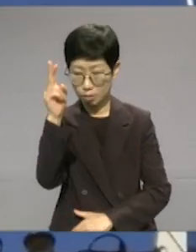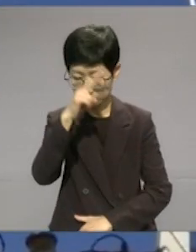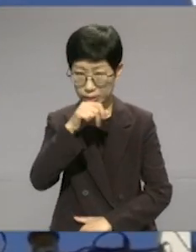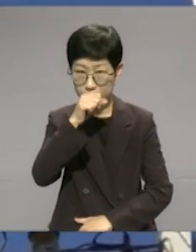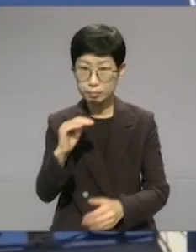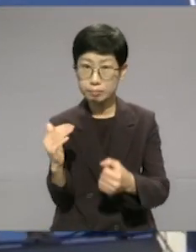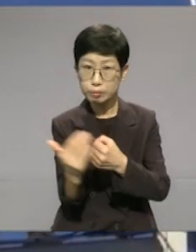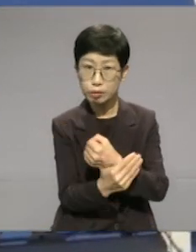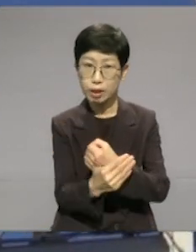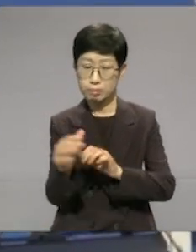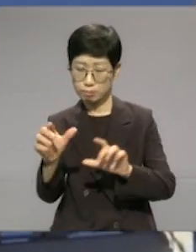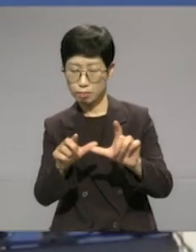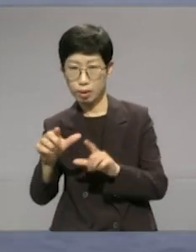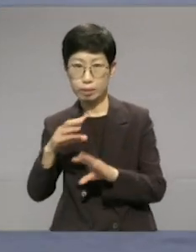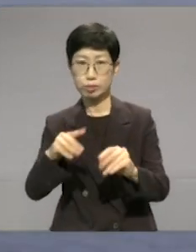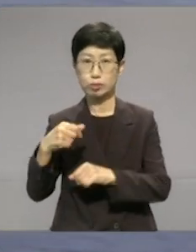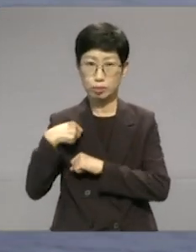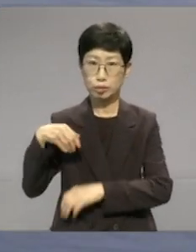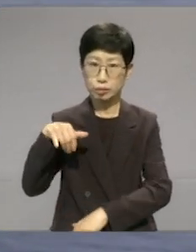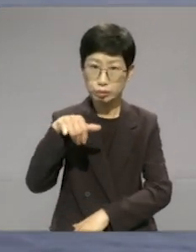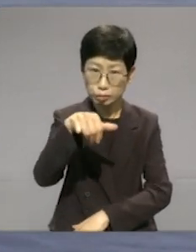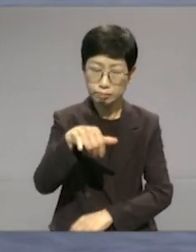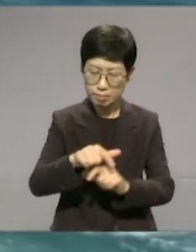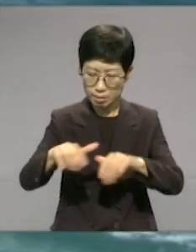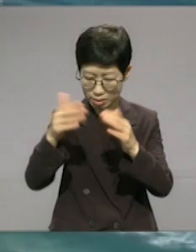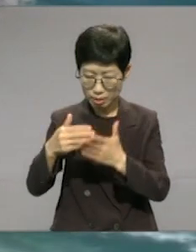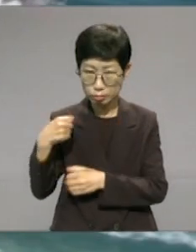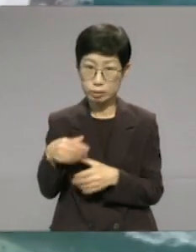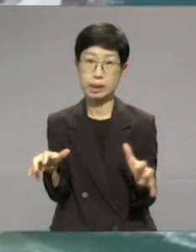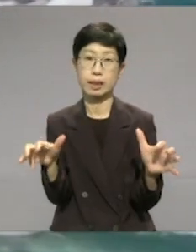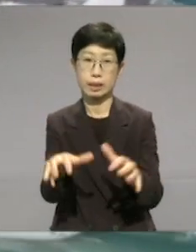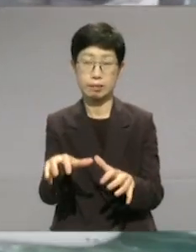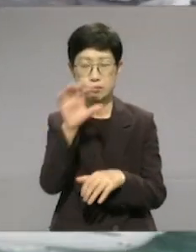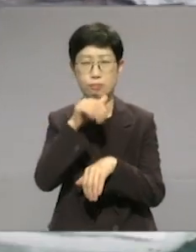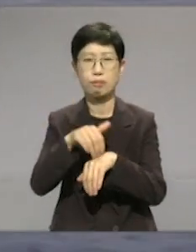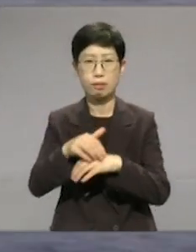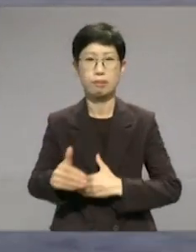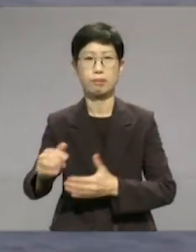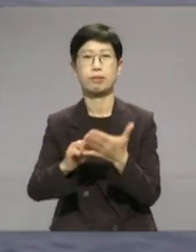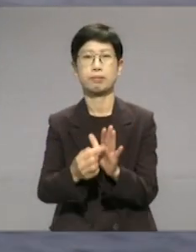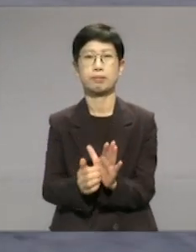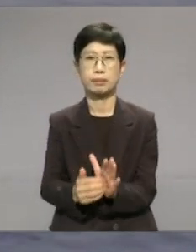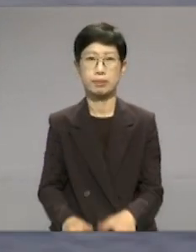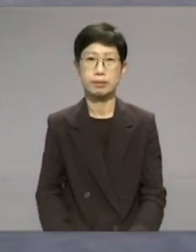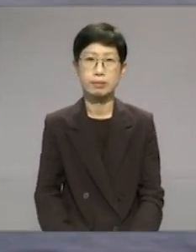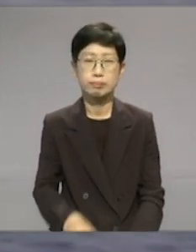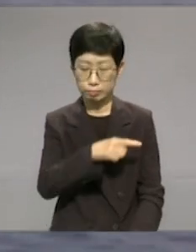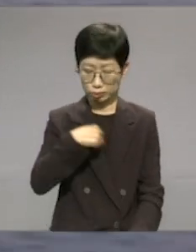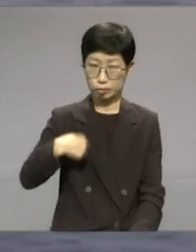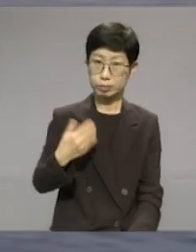대만을 포위하는 형태로 육군 해군 공군 로켓군 동원한 군사 훈련을 버린다고 발표했습니다 앞서